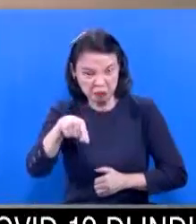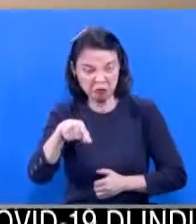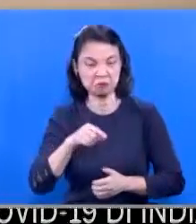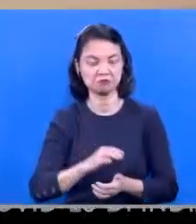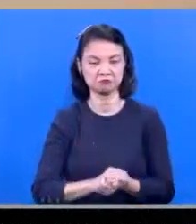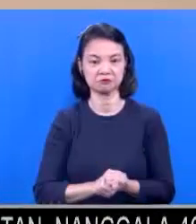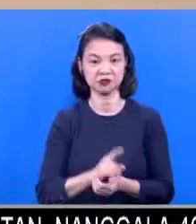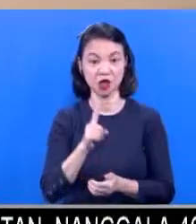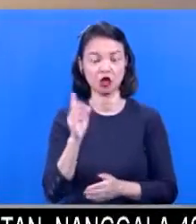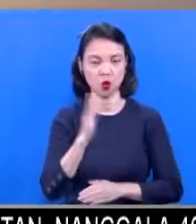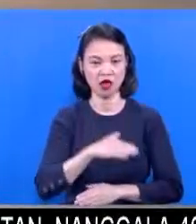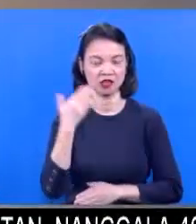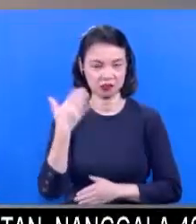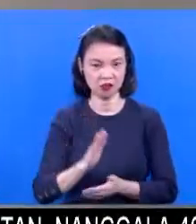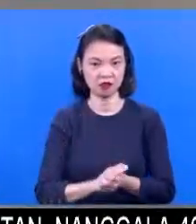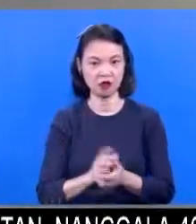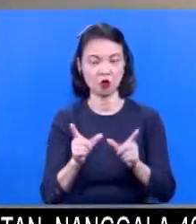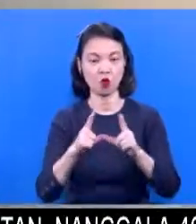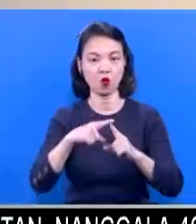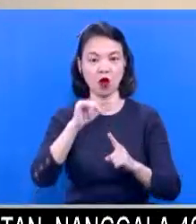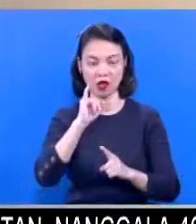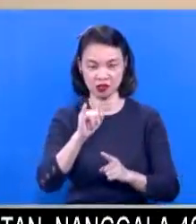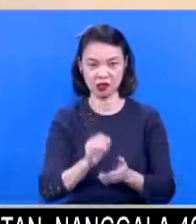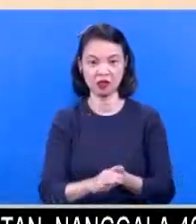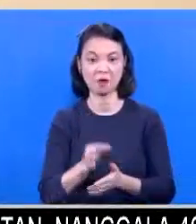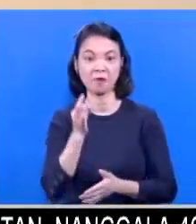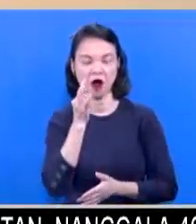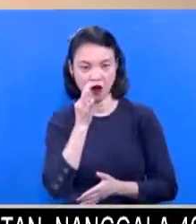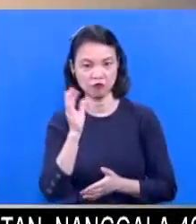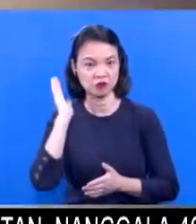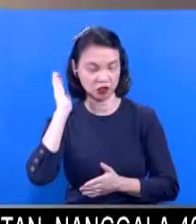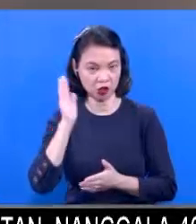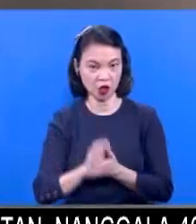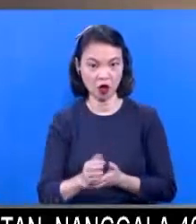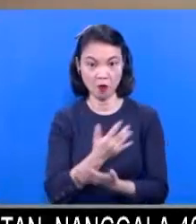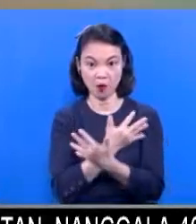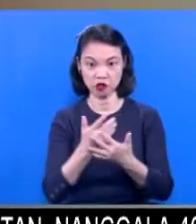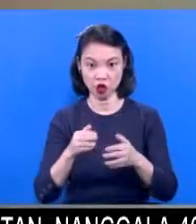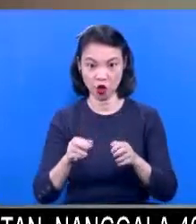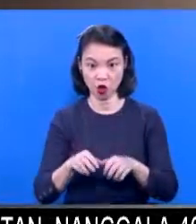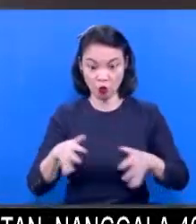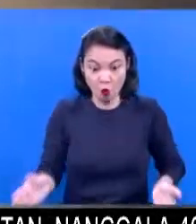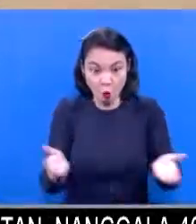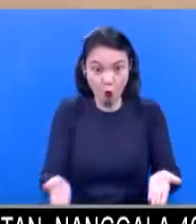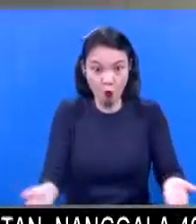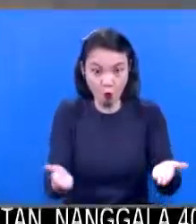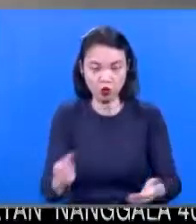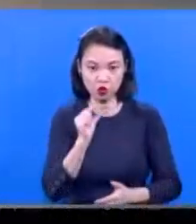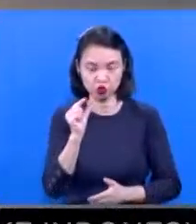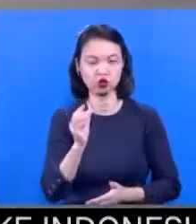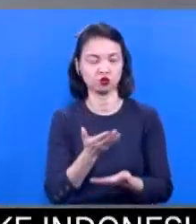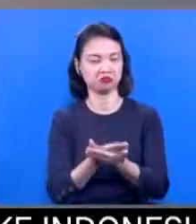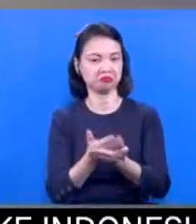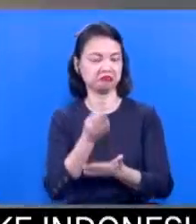sehari berselang Wati akhirnya melayangkan permintaan maaf setelah digeruduk warga akibat Tudingan nya ini perempuan yang berprofesi